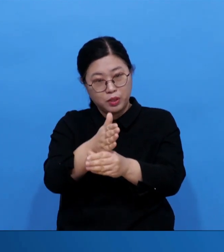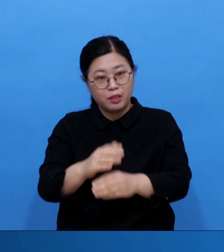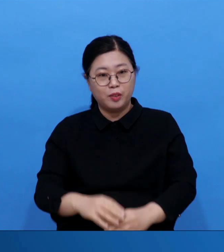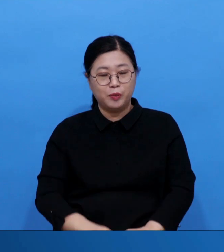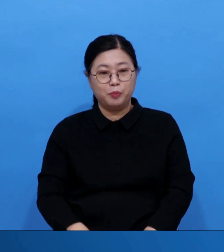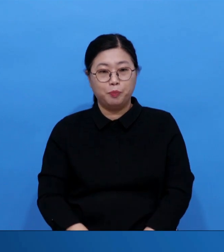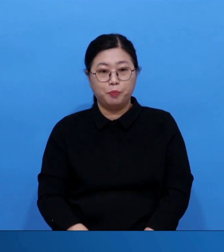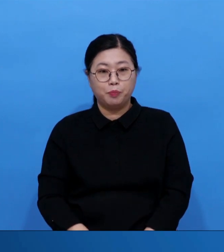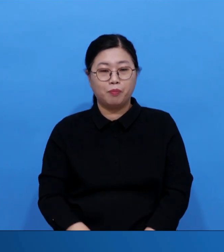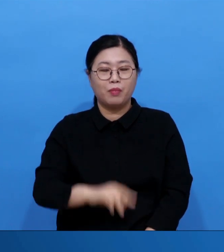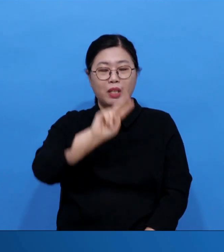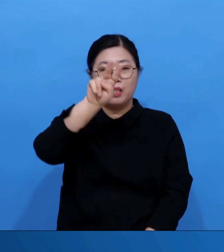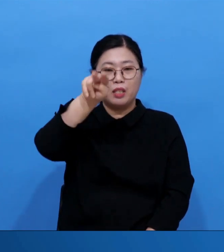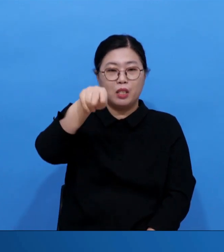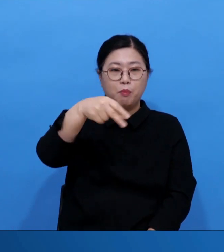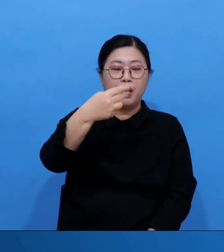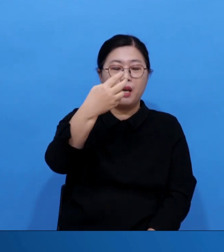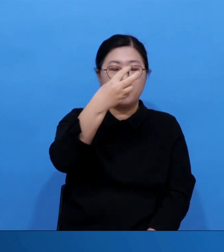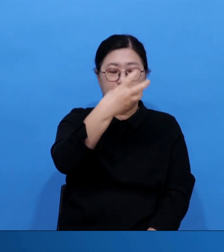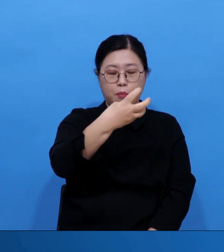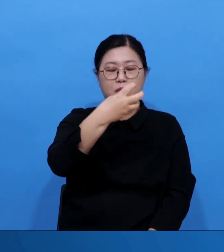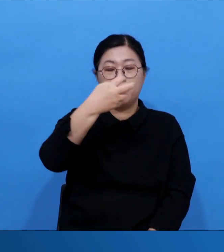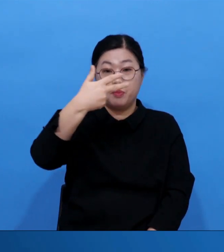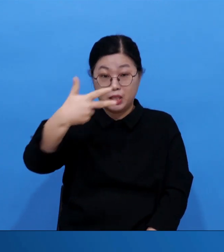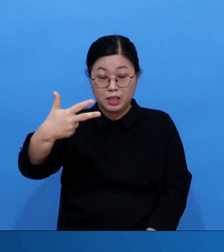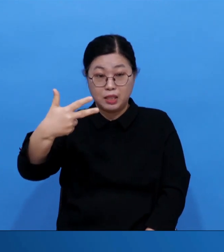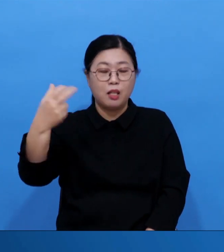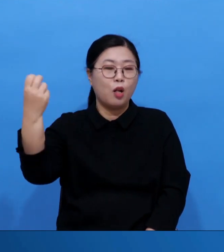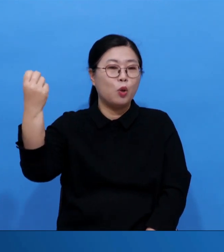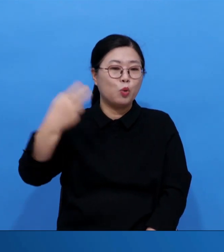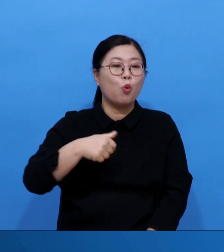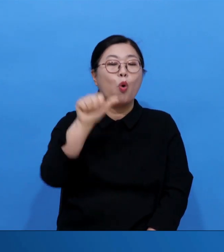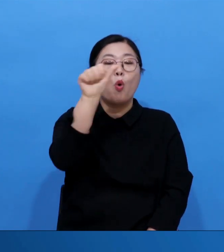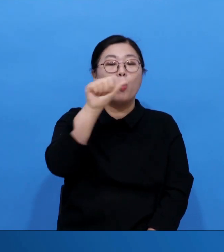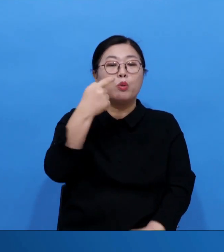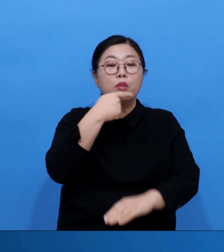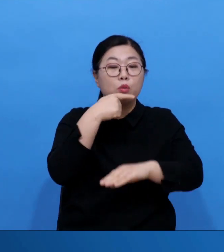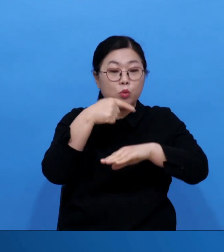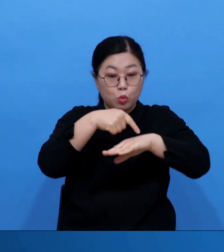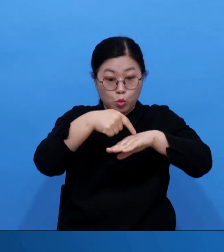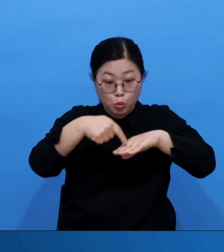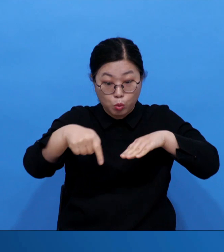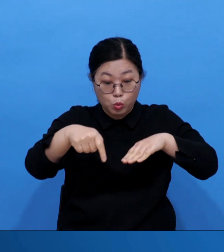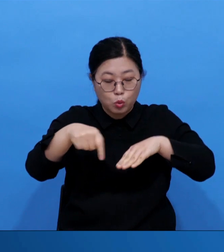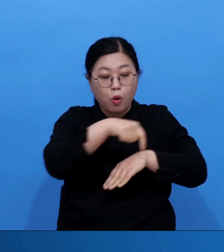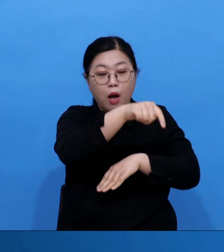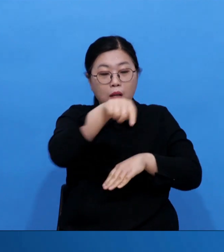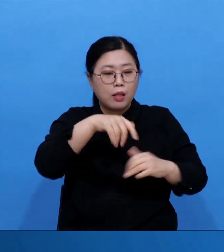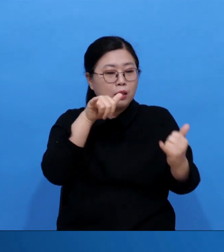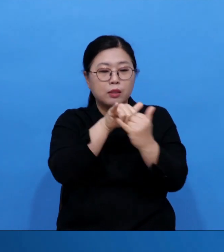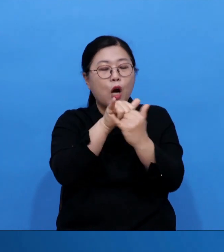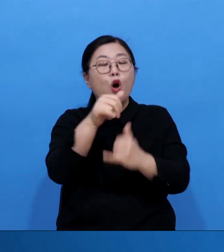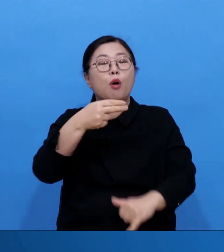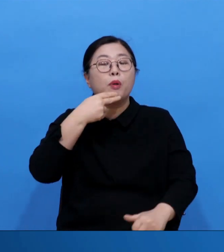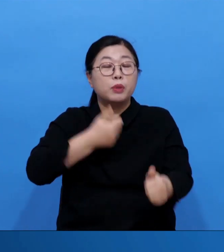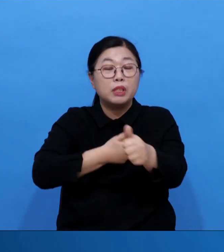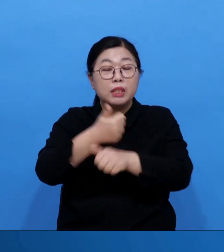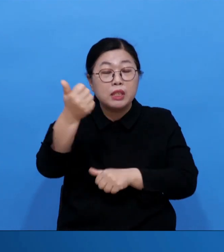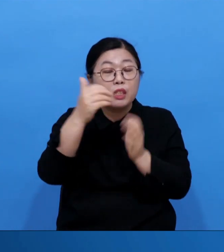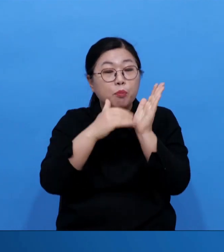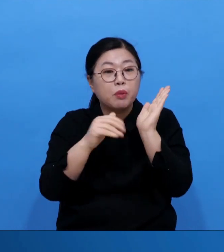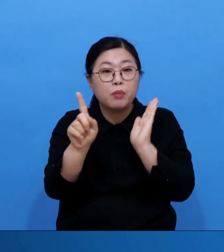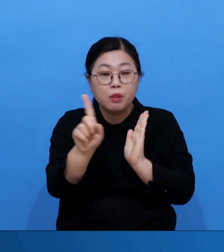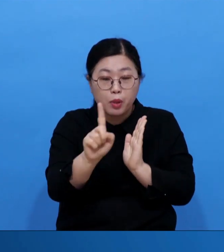농인 선교국 주간 진행 礼拜 237개 나라와 5천 종족 복음화 현장에서 싸우지 않고 이기는 비밀인 오직의